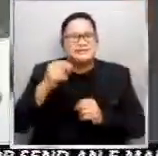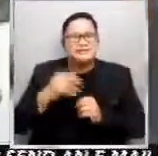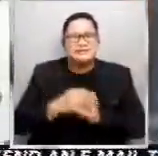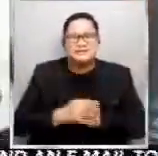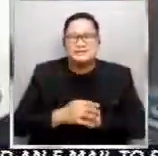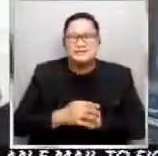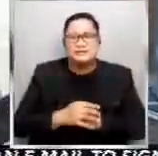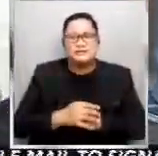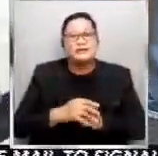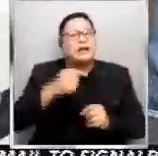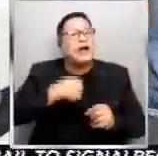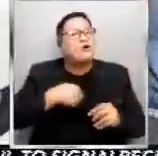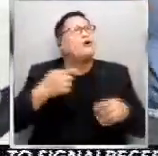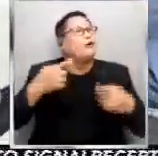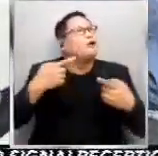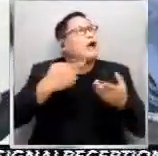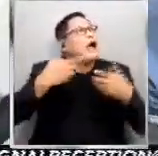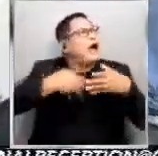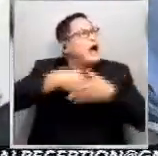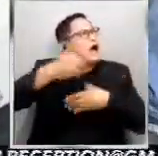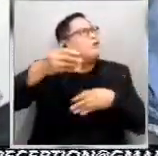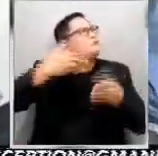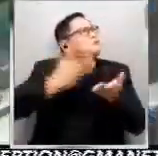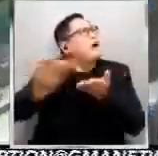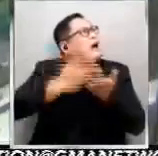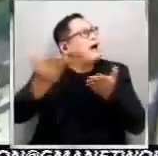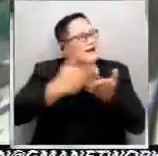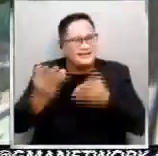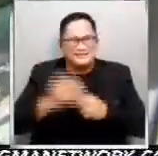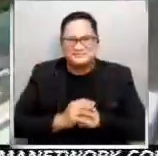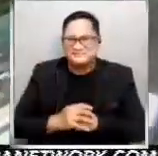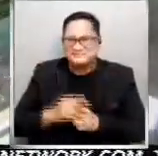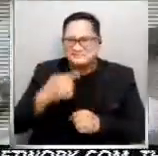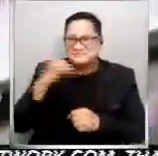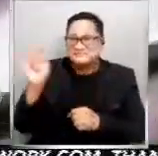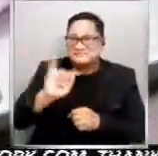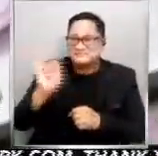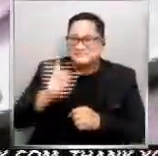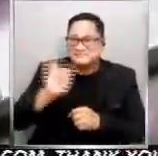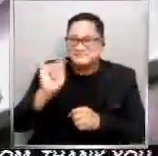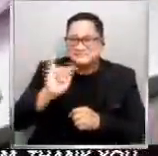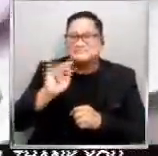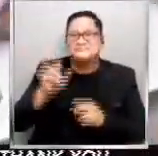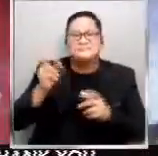Mag-shopping ako. Ang taxi, overloaded na nga, paso pa pala ang prangkisa.